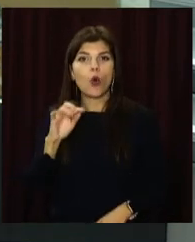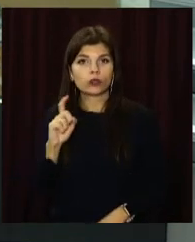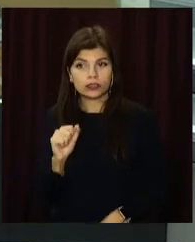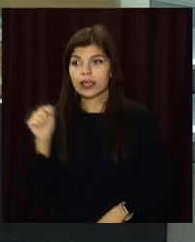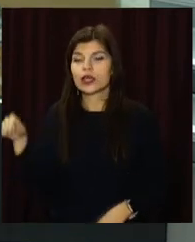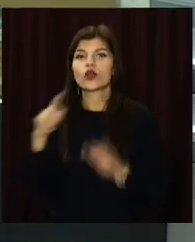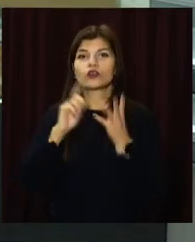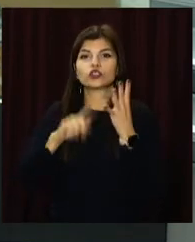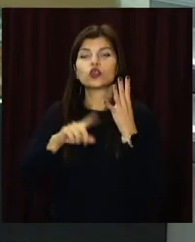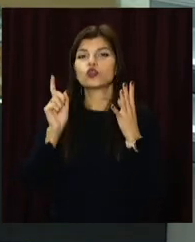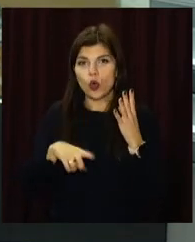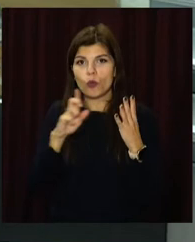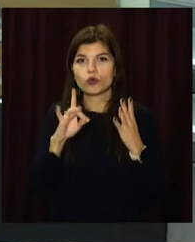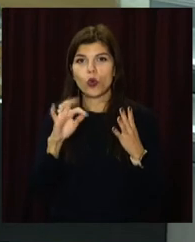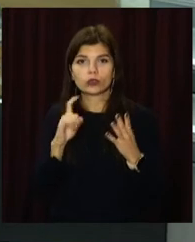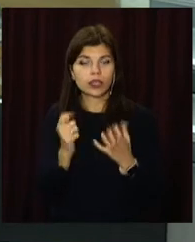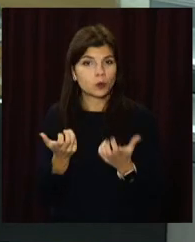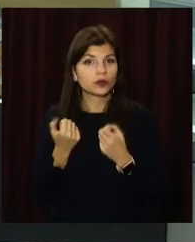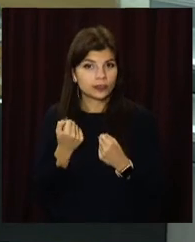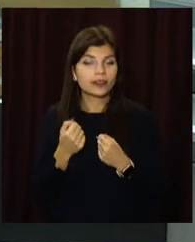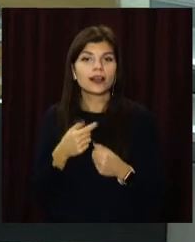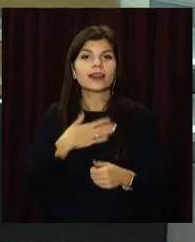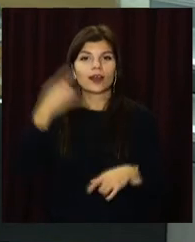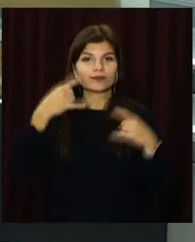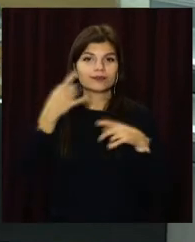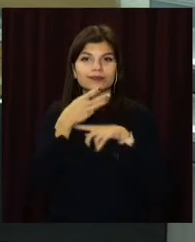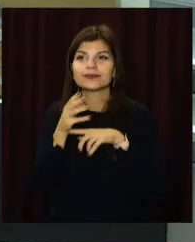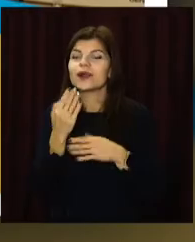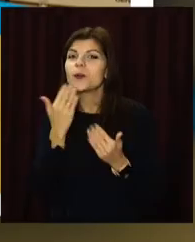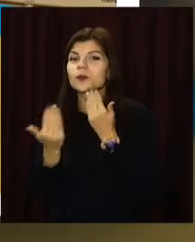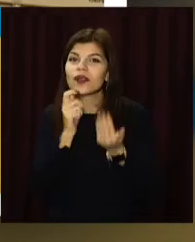призерами світової першості поспілкувався наш В'ячеслав Куліш.